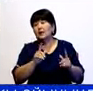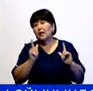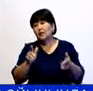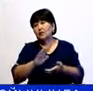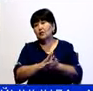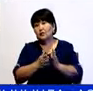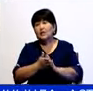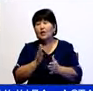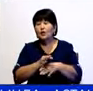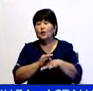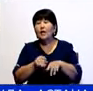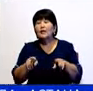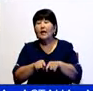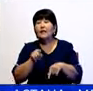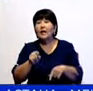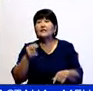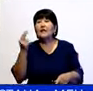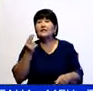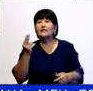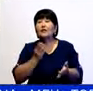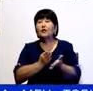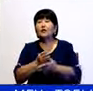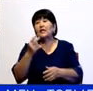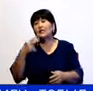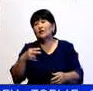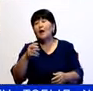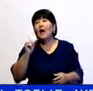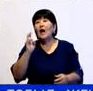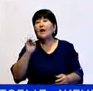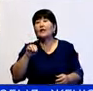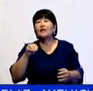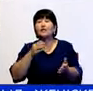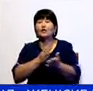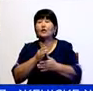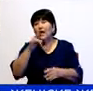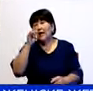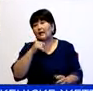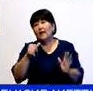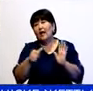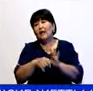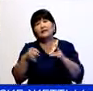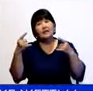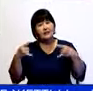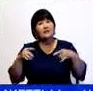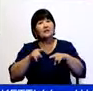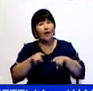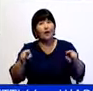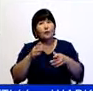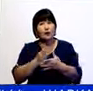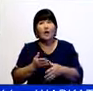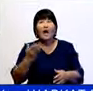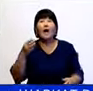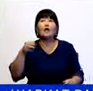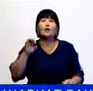сәйкес жүргізілуде. Дәл қазір цифрлық жүйе арқылы 20, ал аналогтық жүйемен қазақстандық 6 телеарна хабар таратуда. Ал